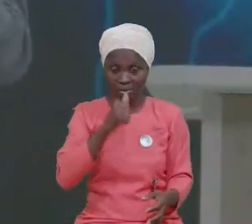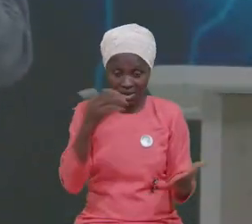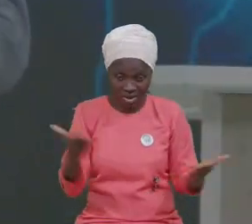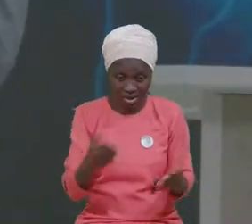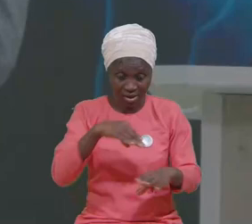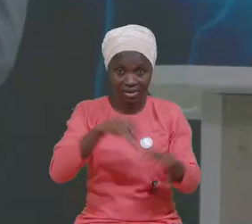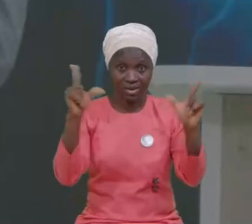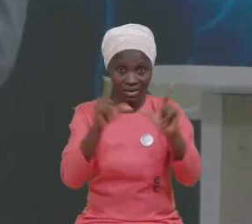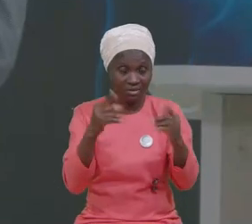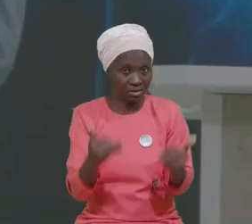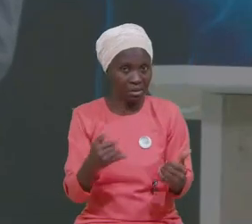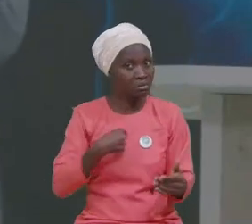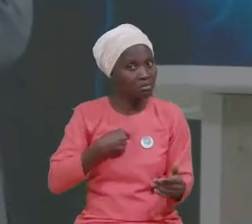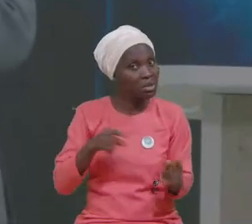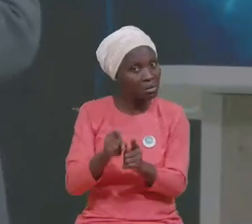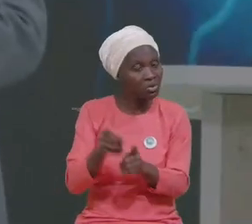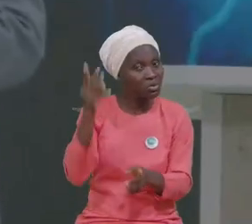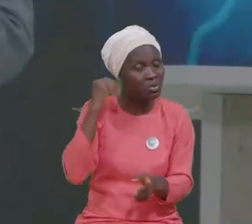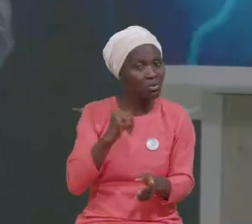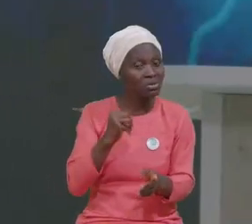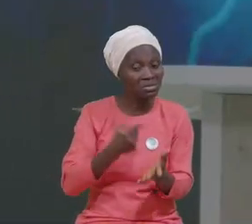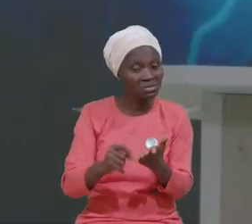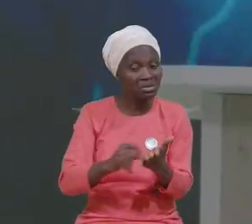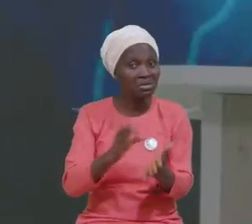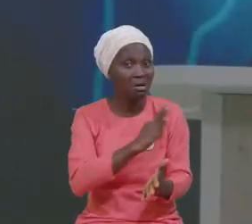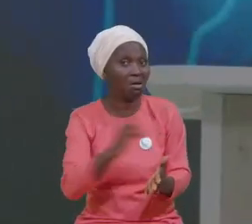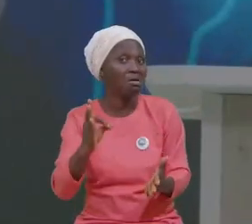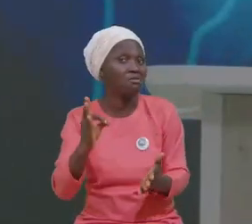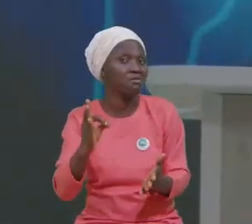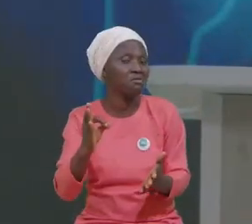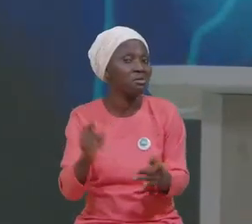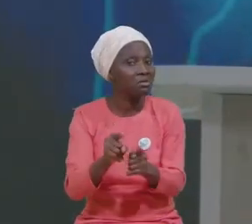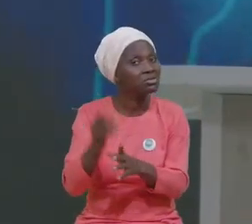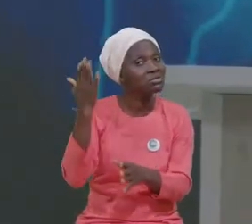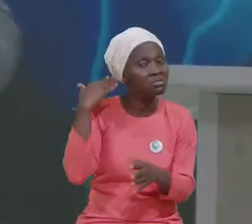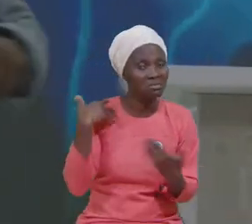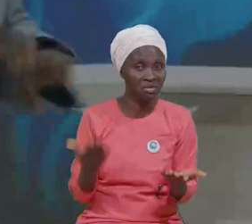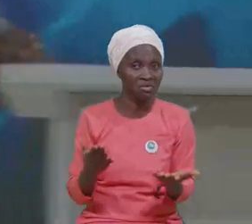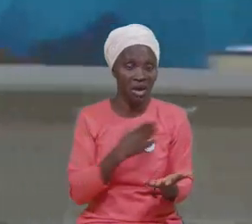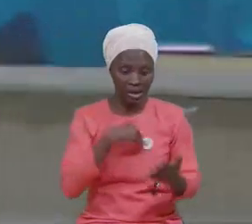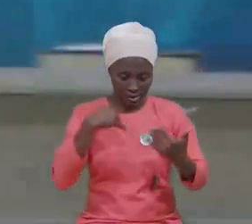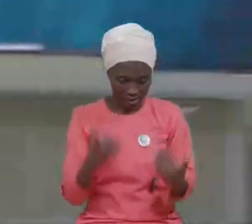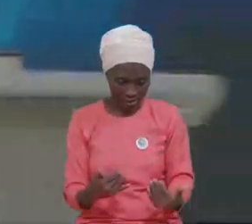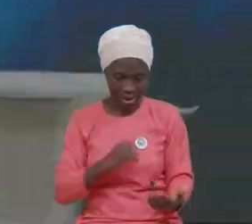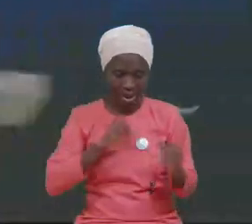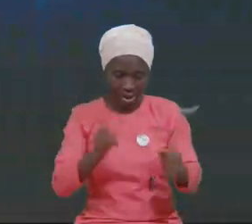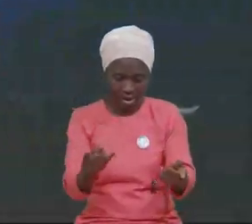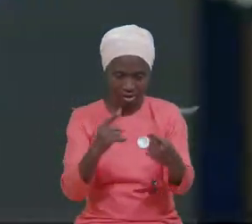maintenant, et qu'on m'avait aussi renvoyé en son temps, et je suis venu à ce niveau.